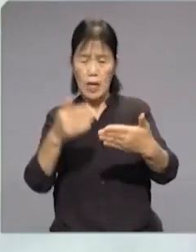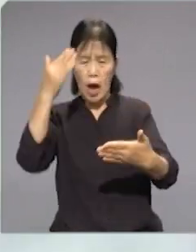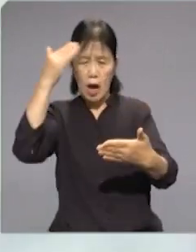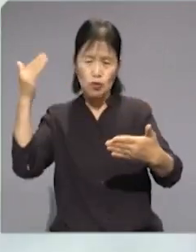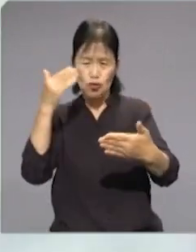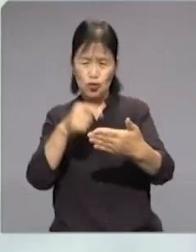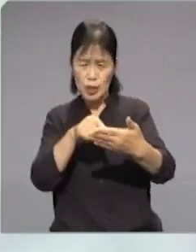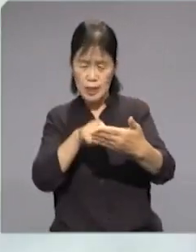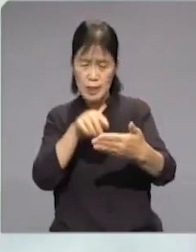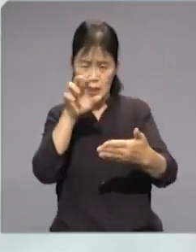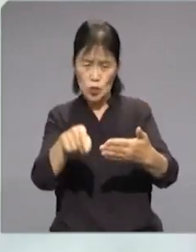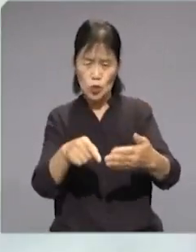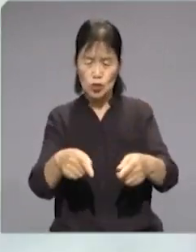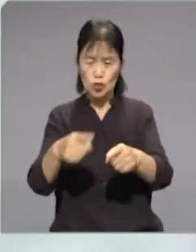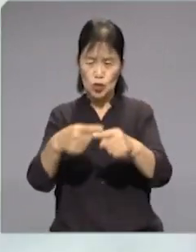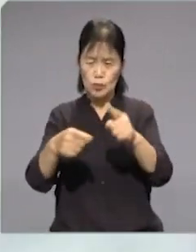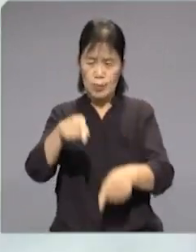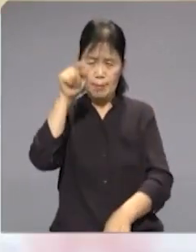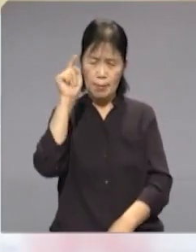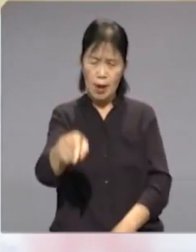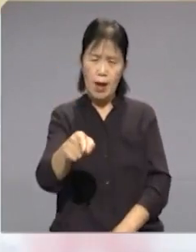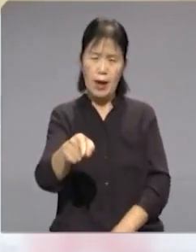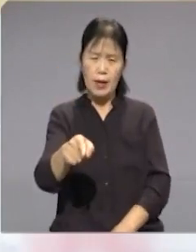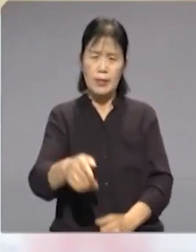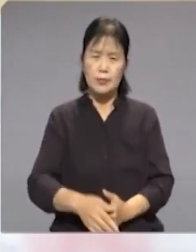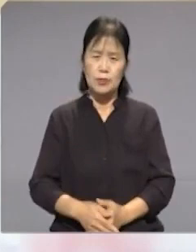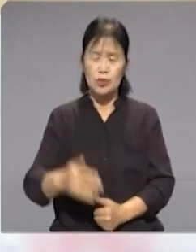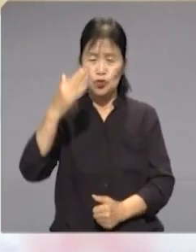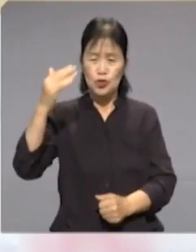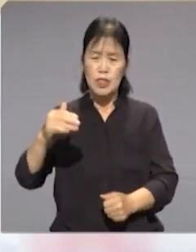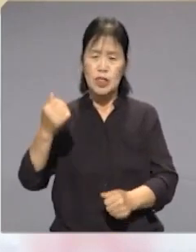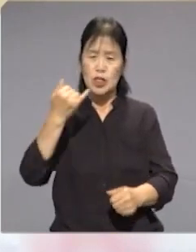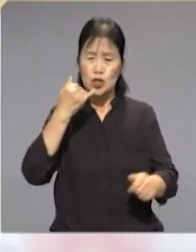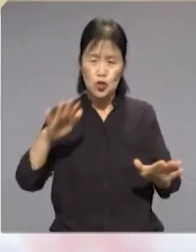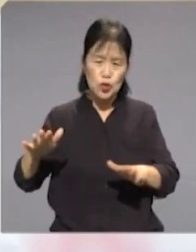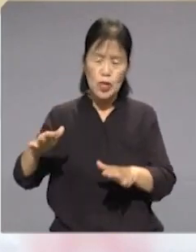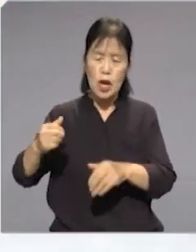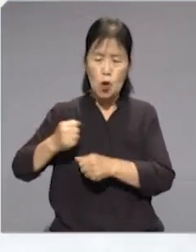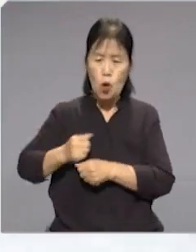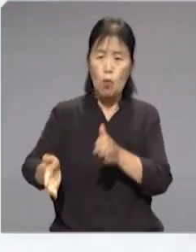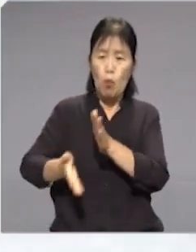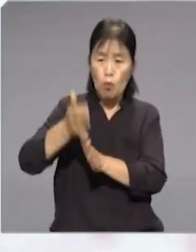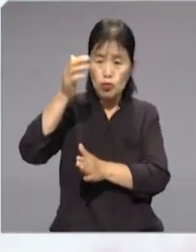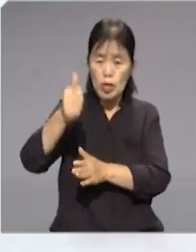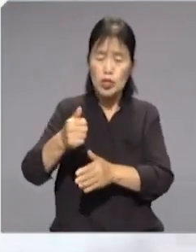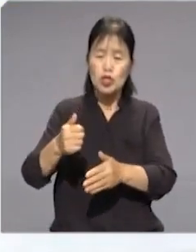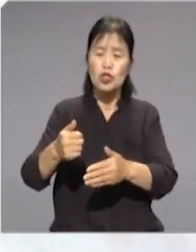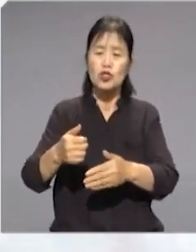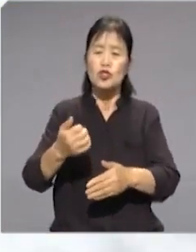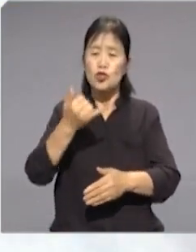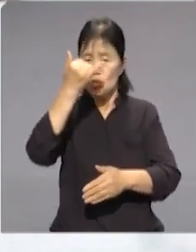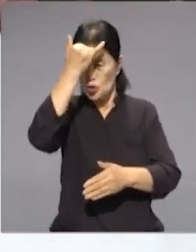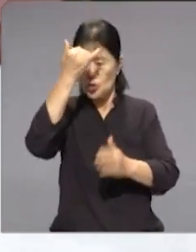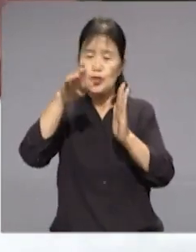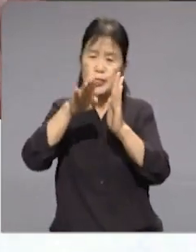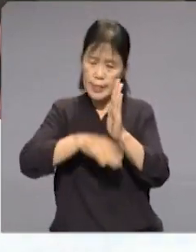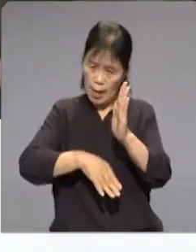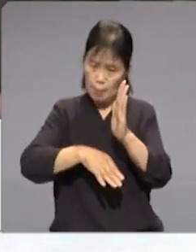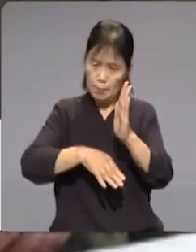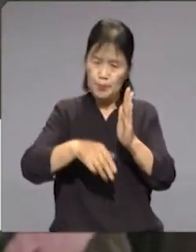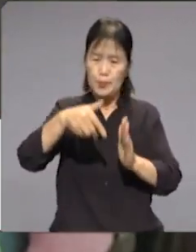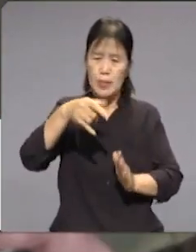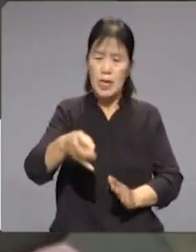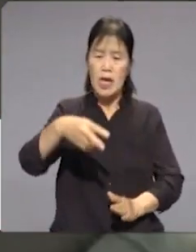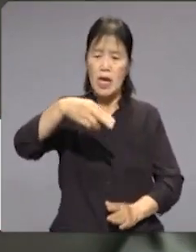한 지역을 지휘봉으로 가리킵니다. 우리 6해 공군 본부가 있는 충남 계룡대 인근으로 추정되는